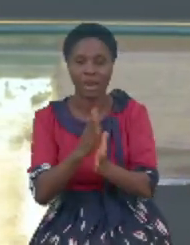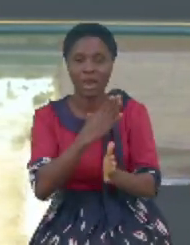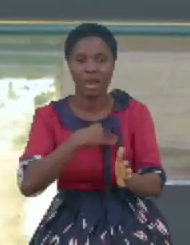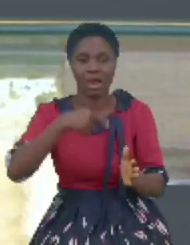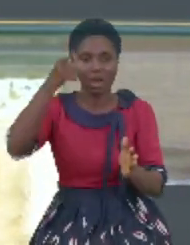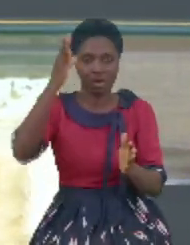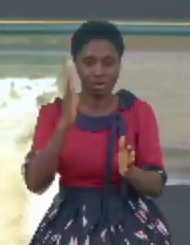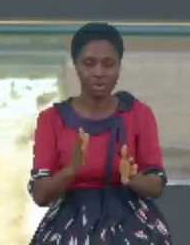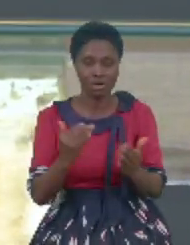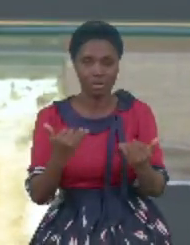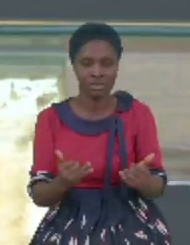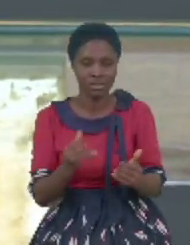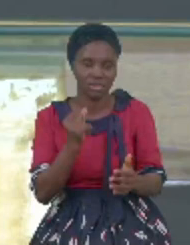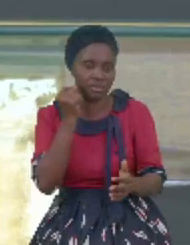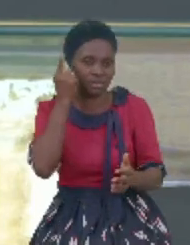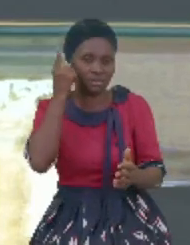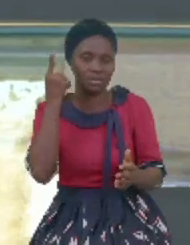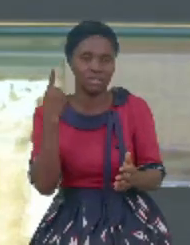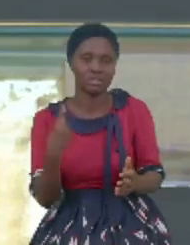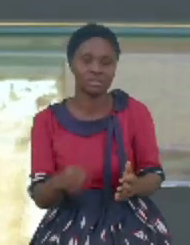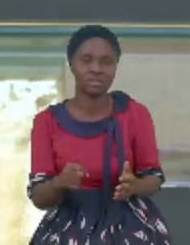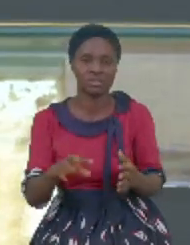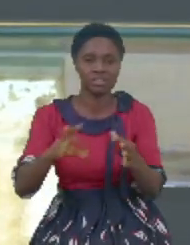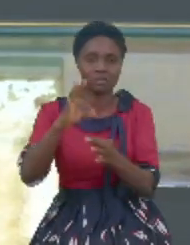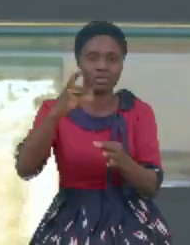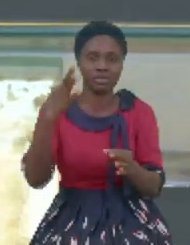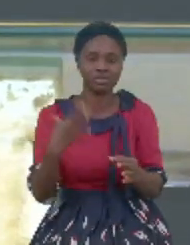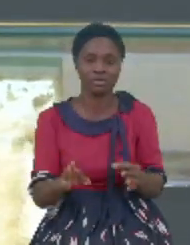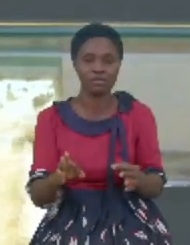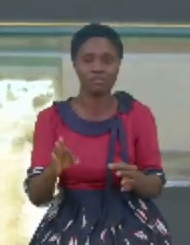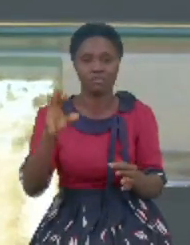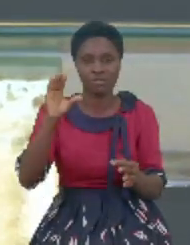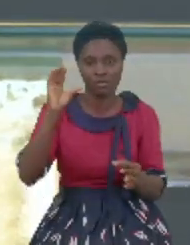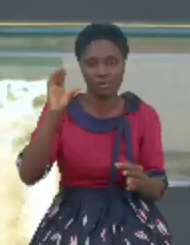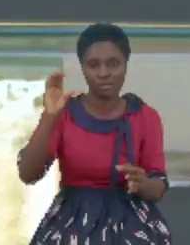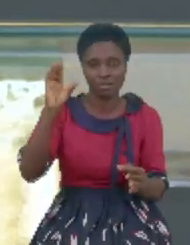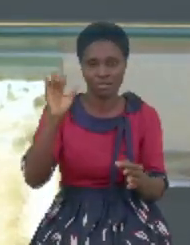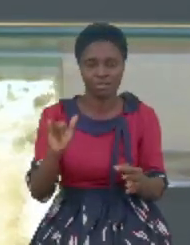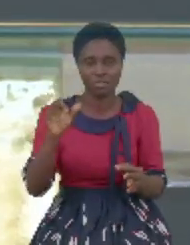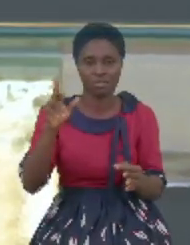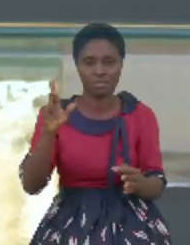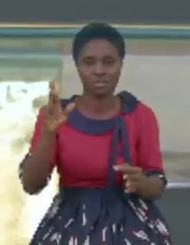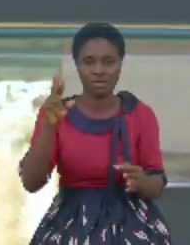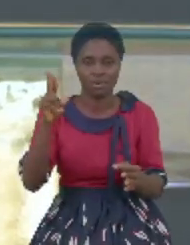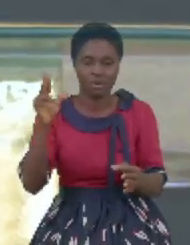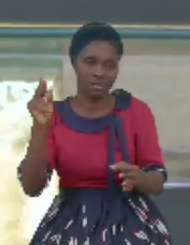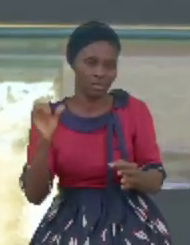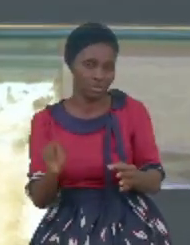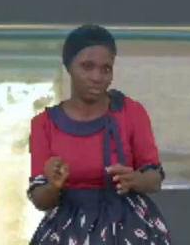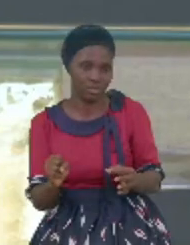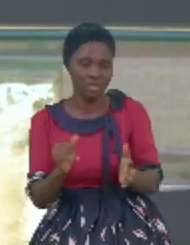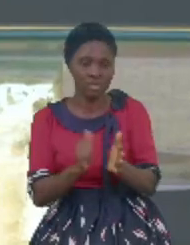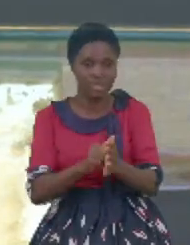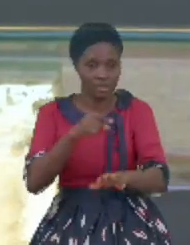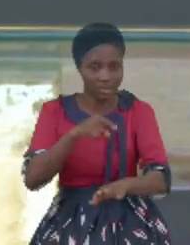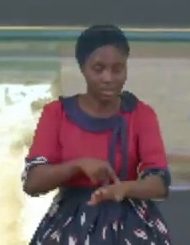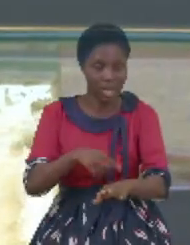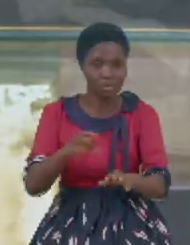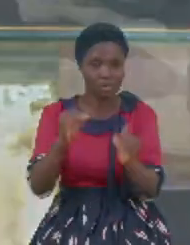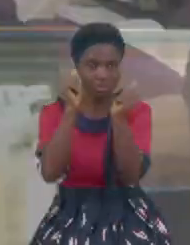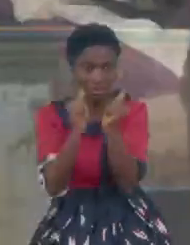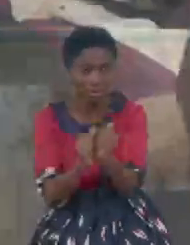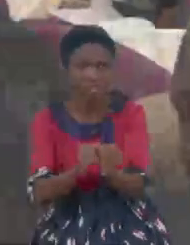de Cyrus pour dire qu'il est l'heure que les captifs soient relâchés. Il est l'heure que les